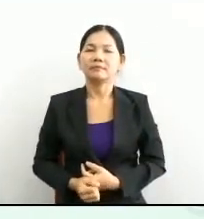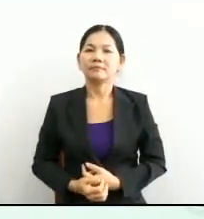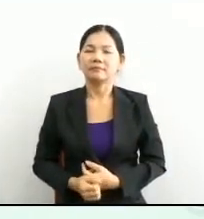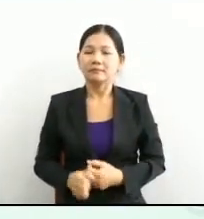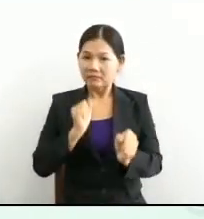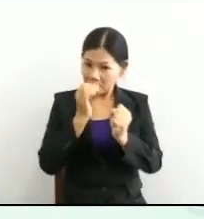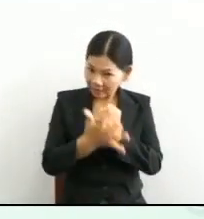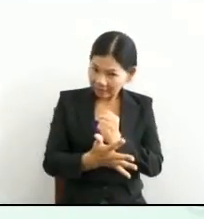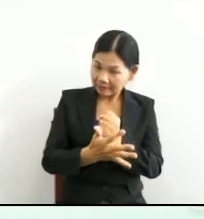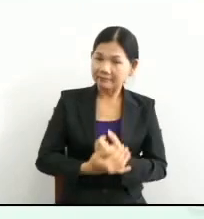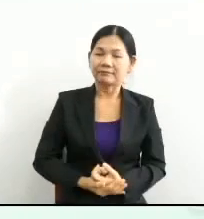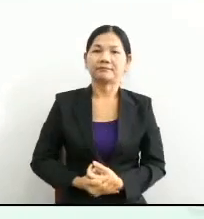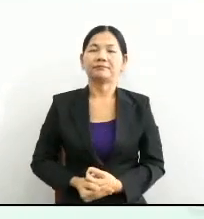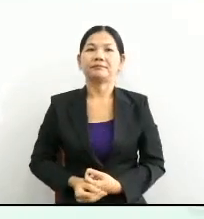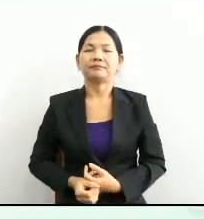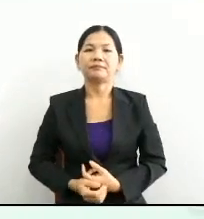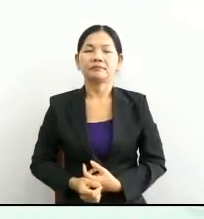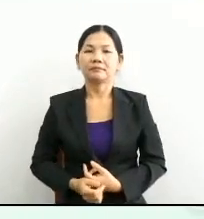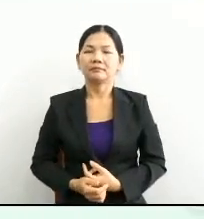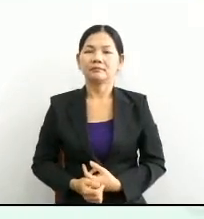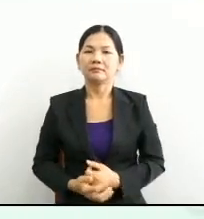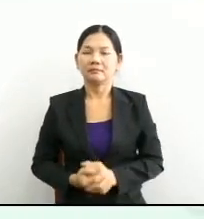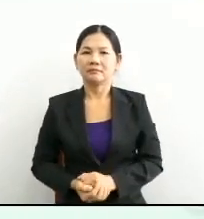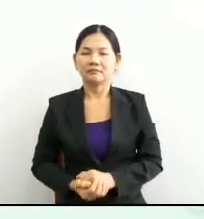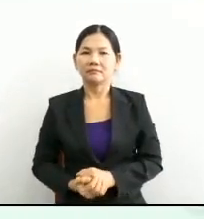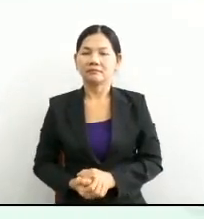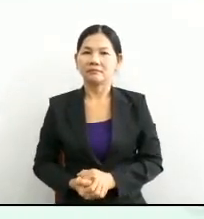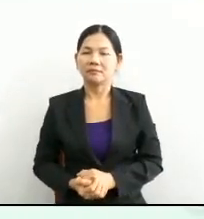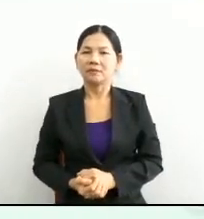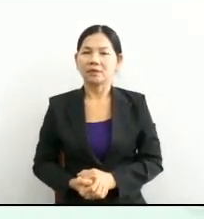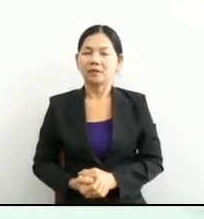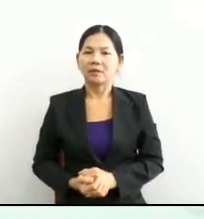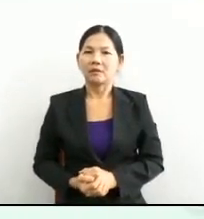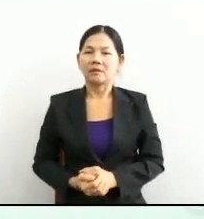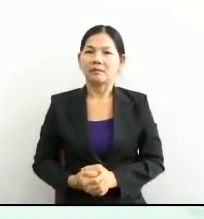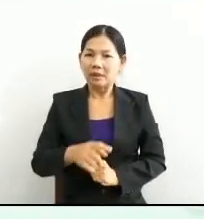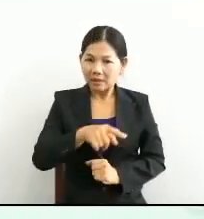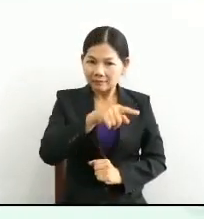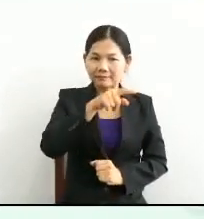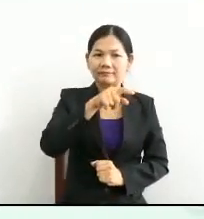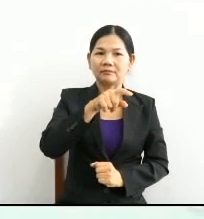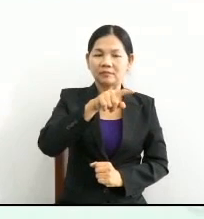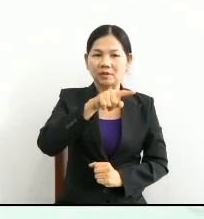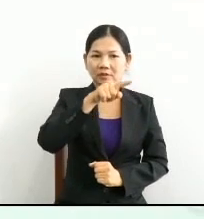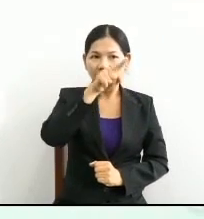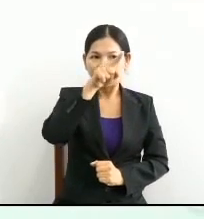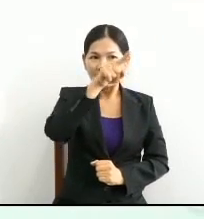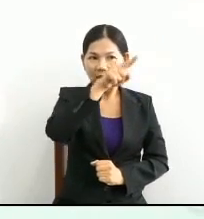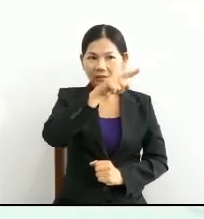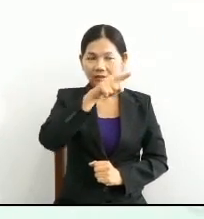Con chập đám. Chà, bay phía buồn mắt con hay khẳng đấy. Nhưng chào là tạch mạng nhưng cho khá rám. Mà sẽ